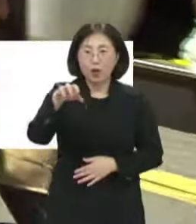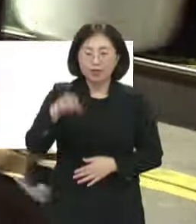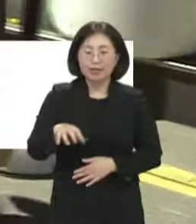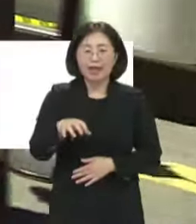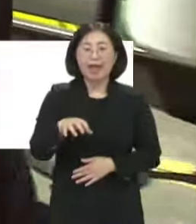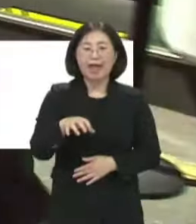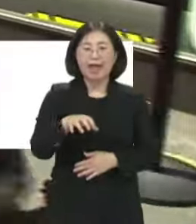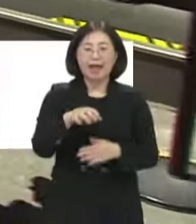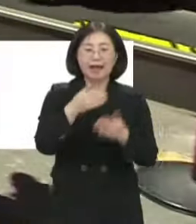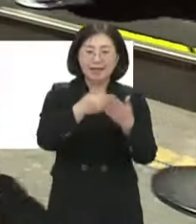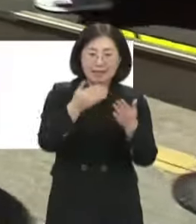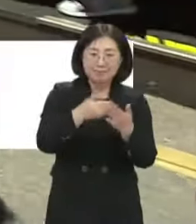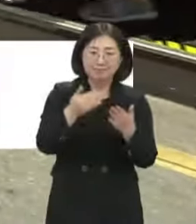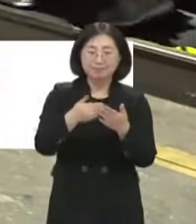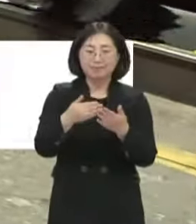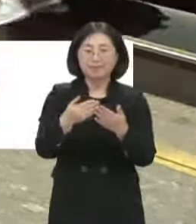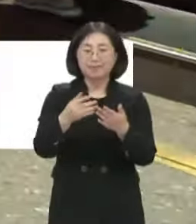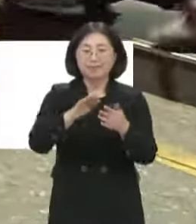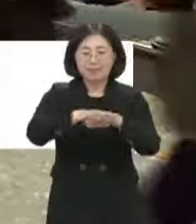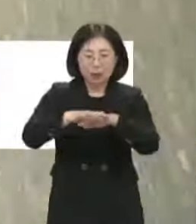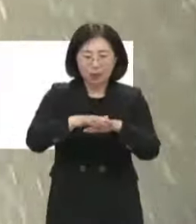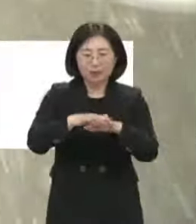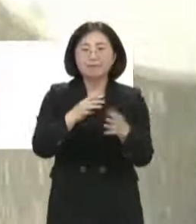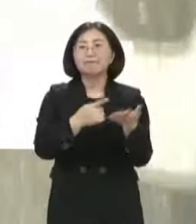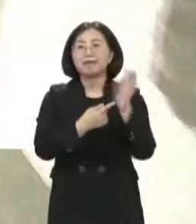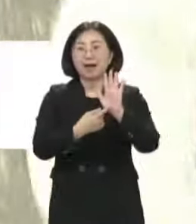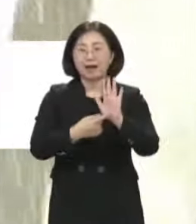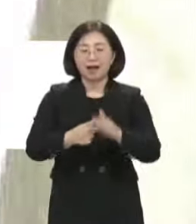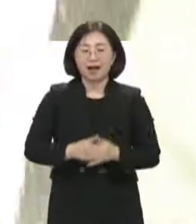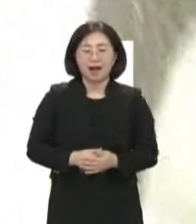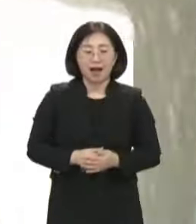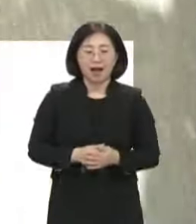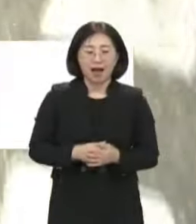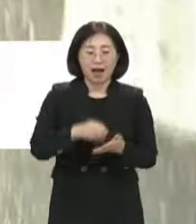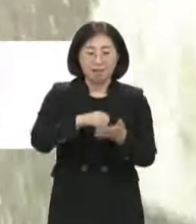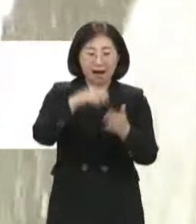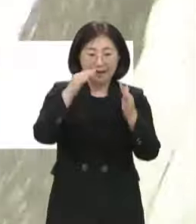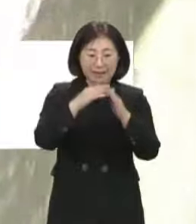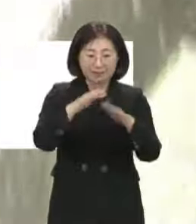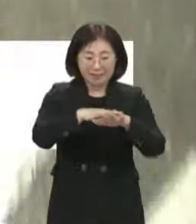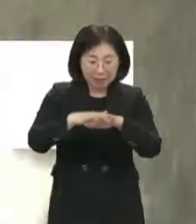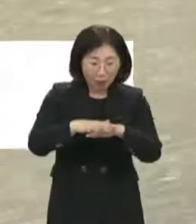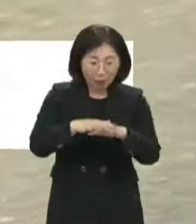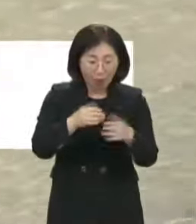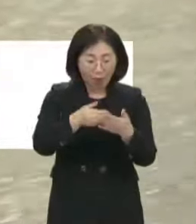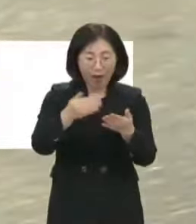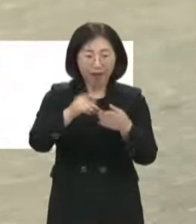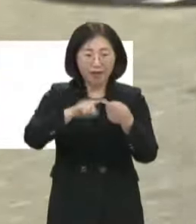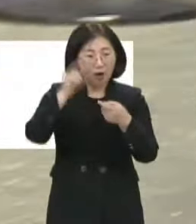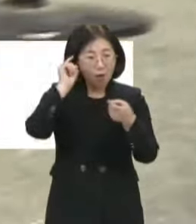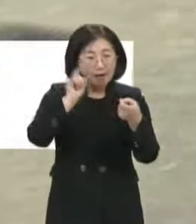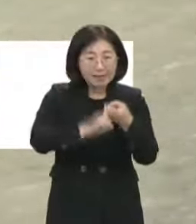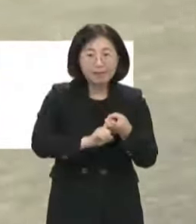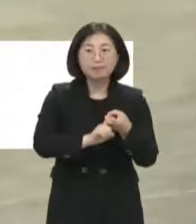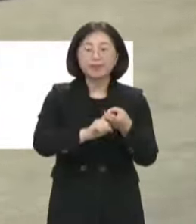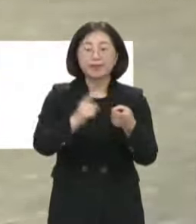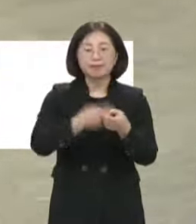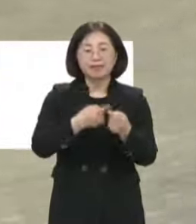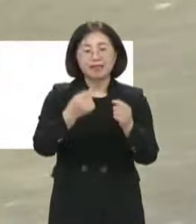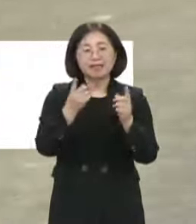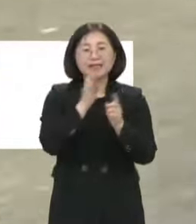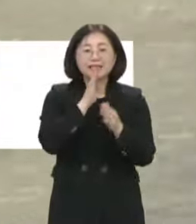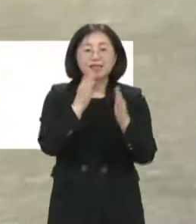빵 그림과 위치를 함께 표시한 지도입니다 군은 빵집 지도에 대한 관심이 실제 집 방문과